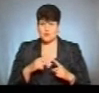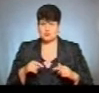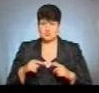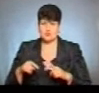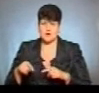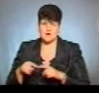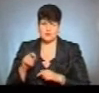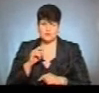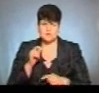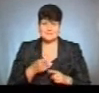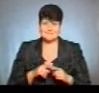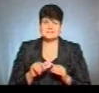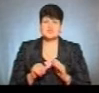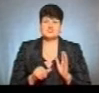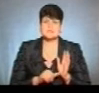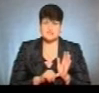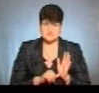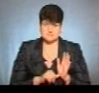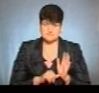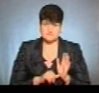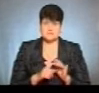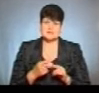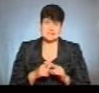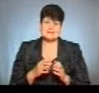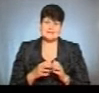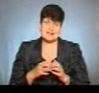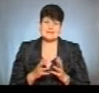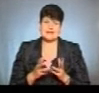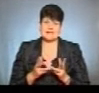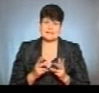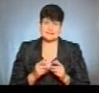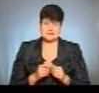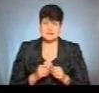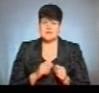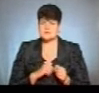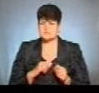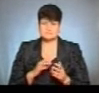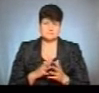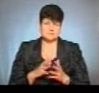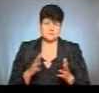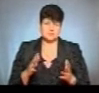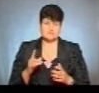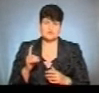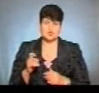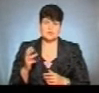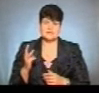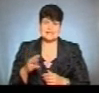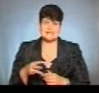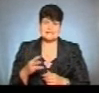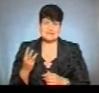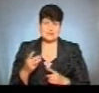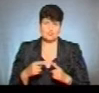в Україні це 16, от така середня кількість кандидатів, а найбільше у 133